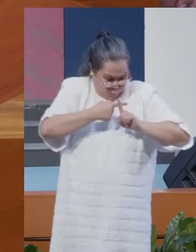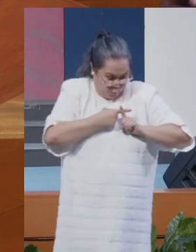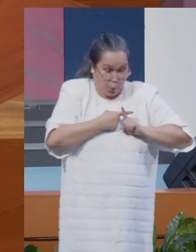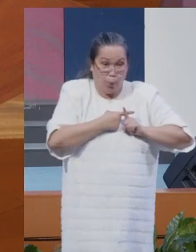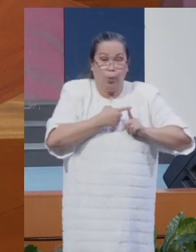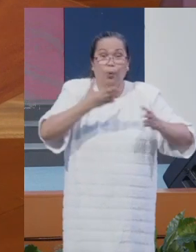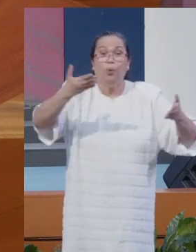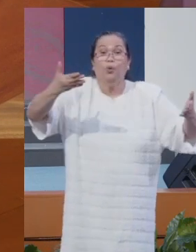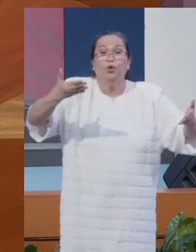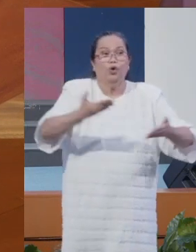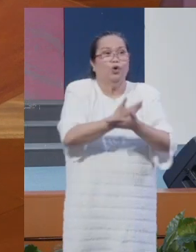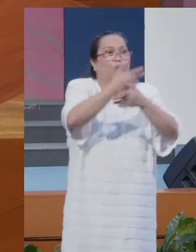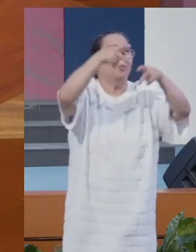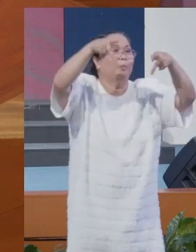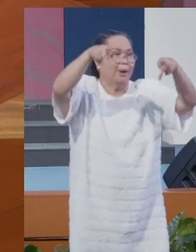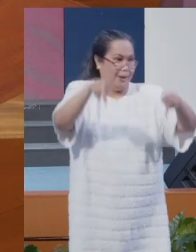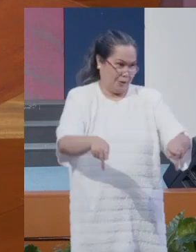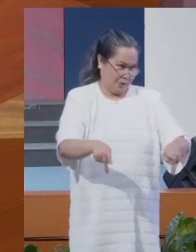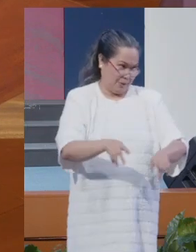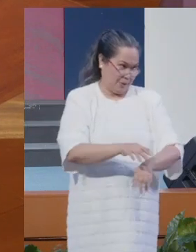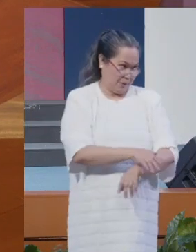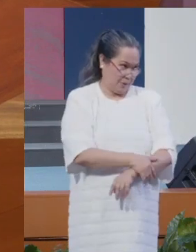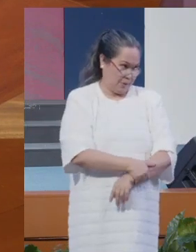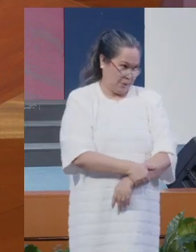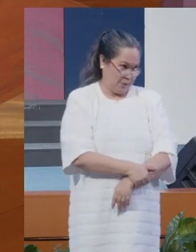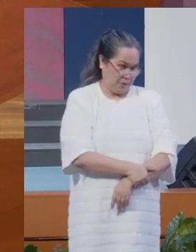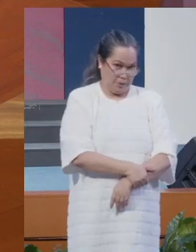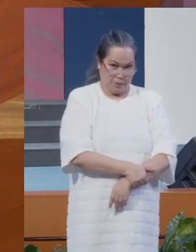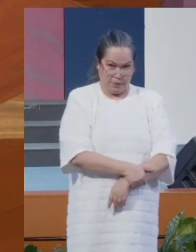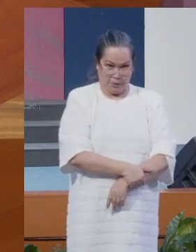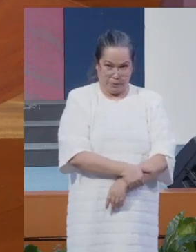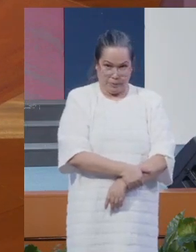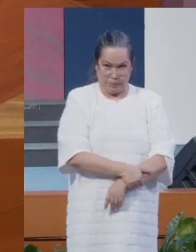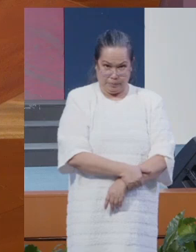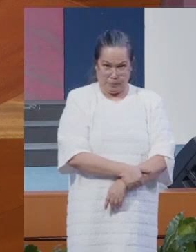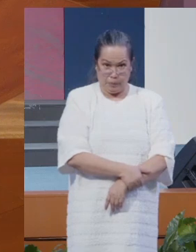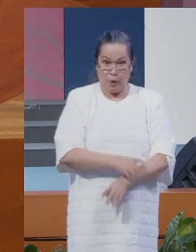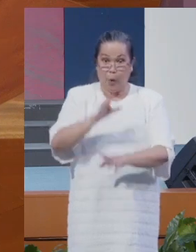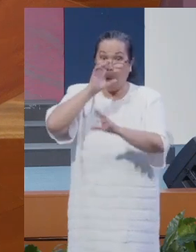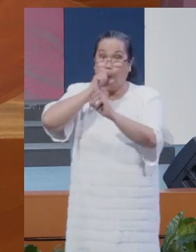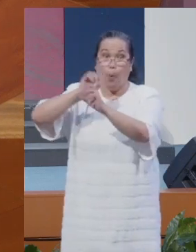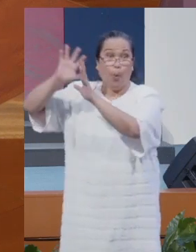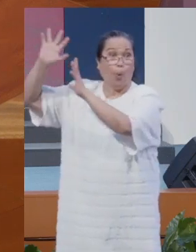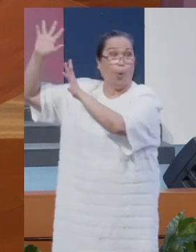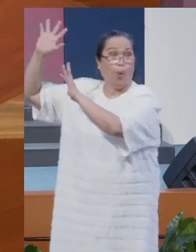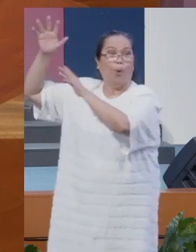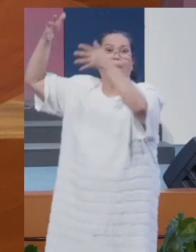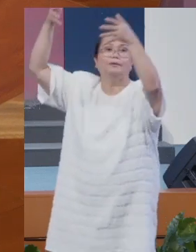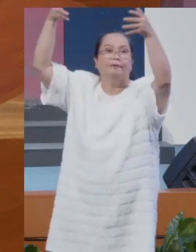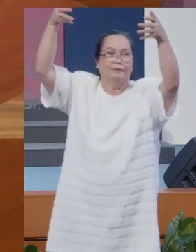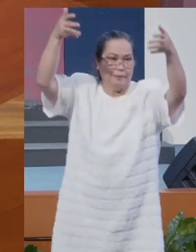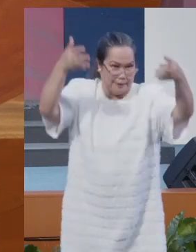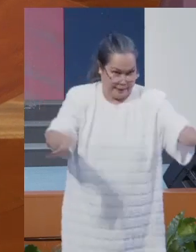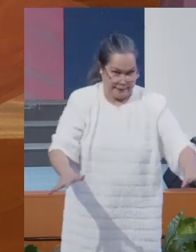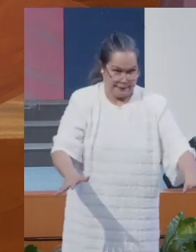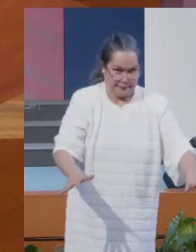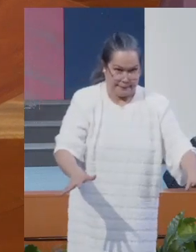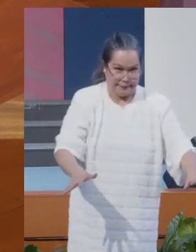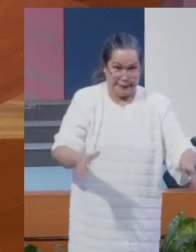a new creation. The old has passed away.